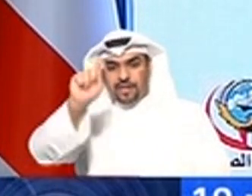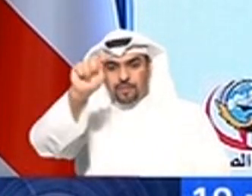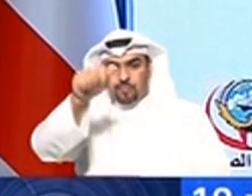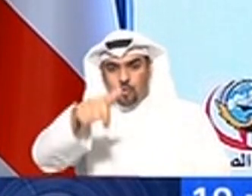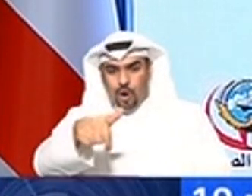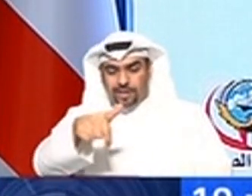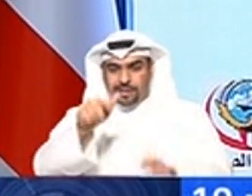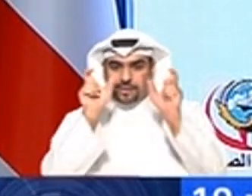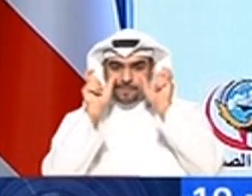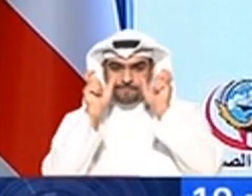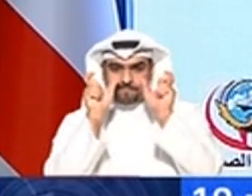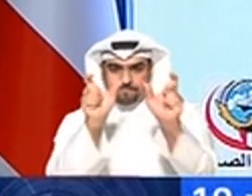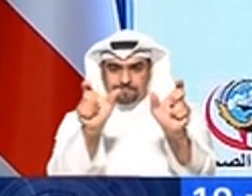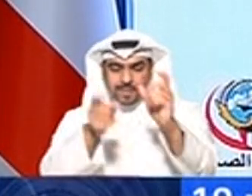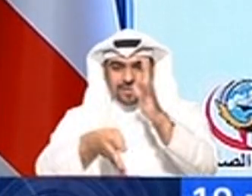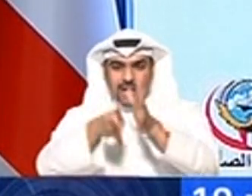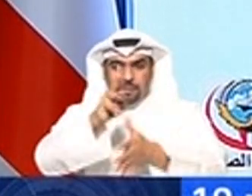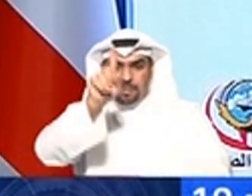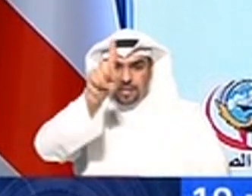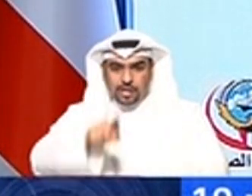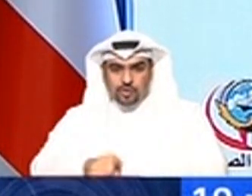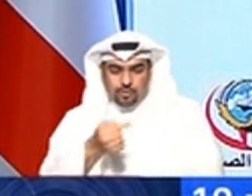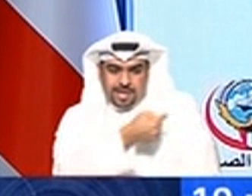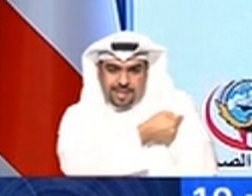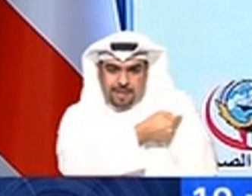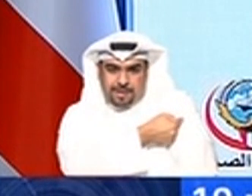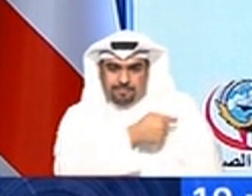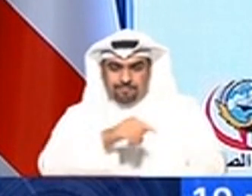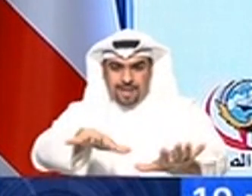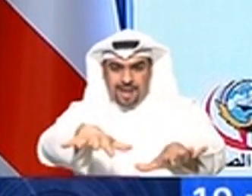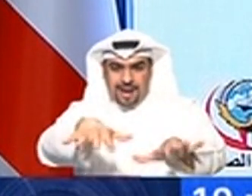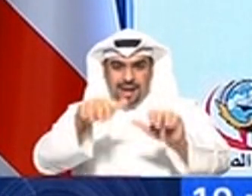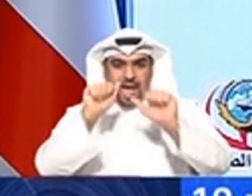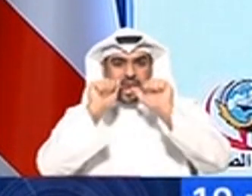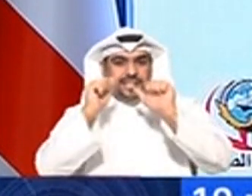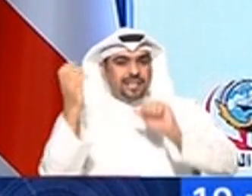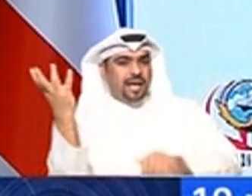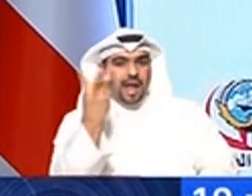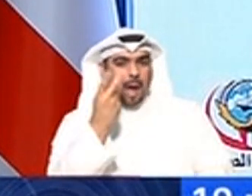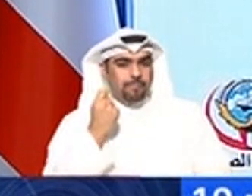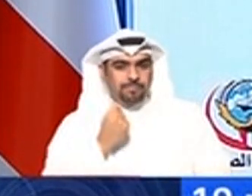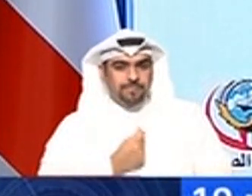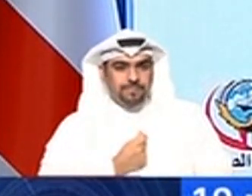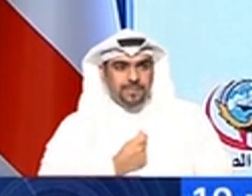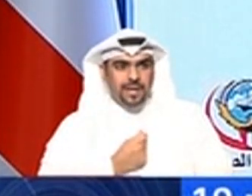أتموا الفترة المحددة للحجر الصحي المؤسسي هو